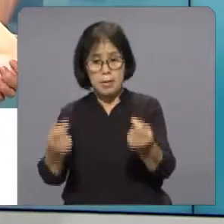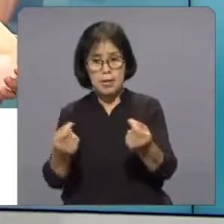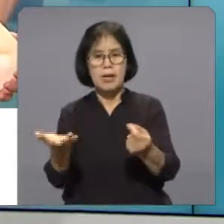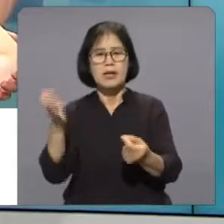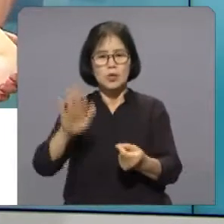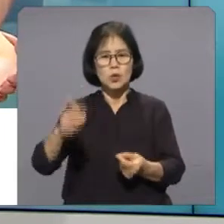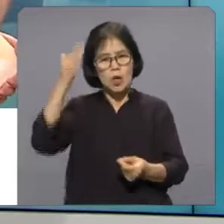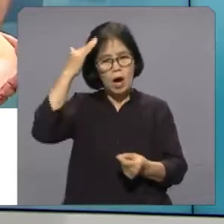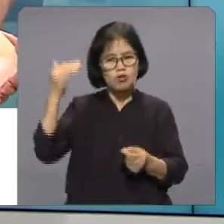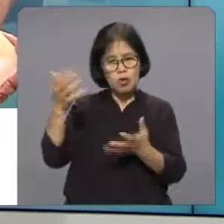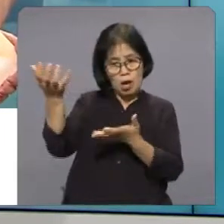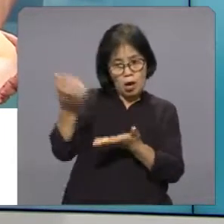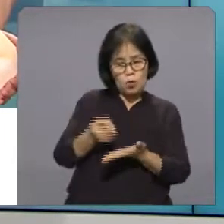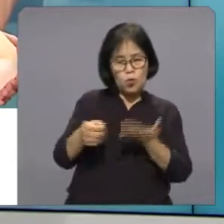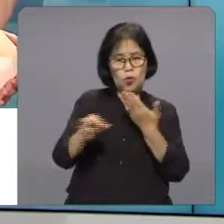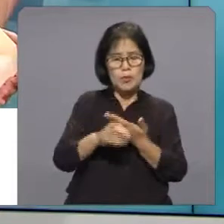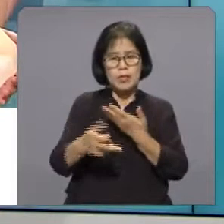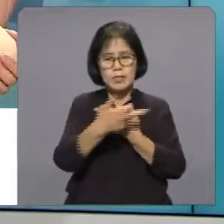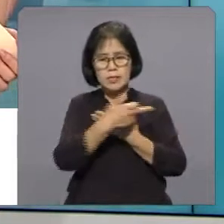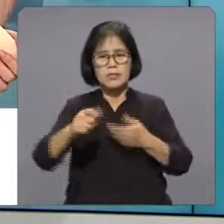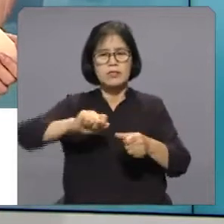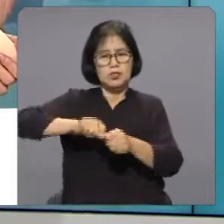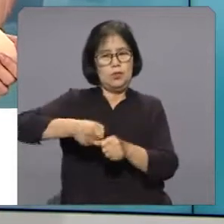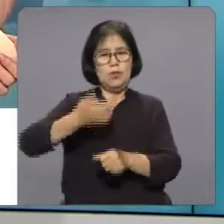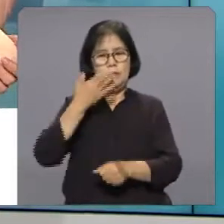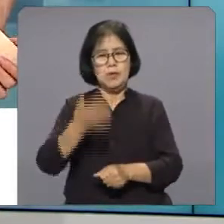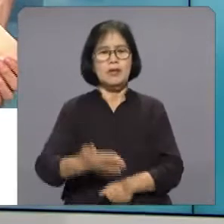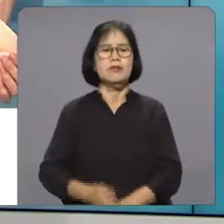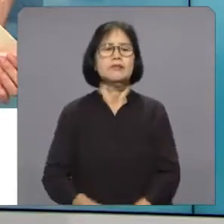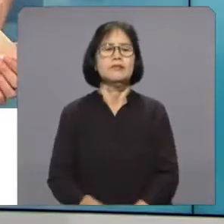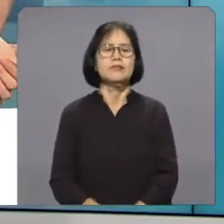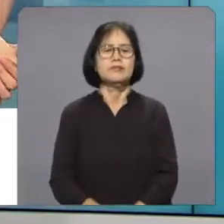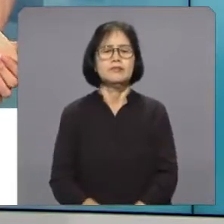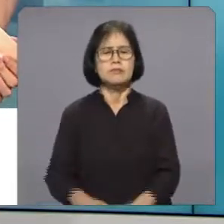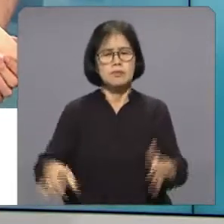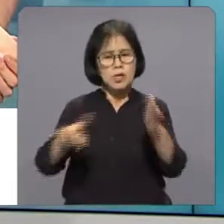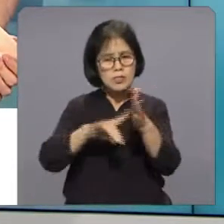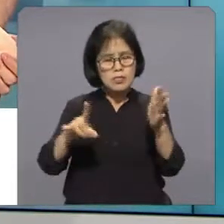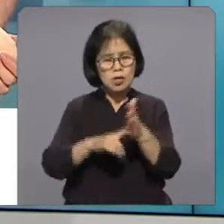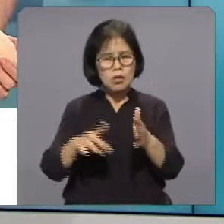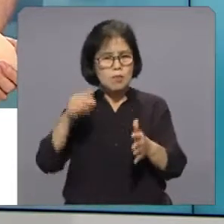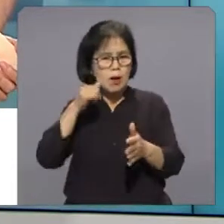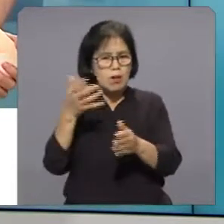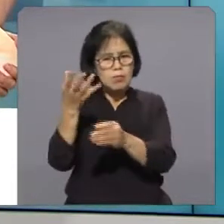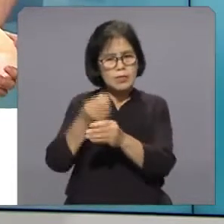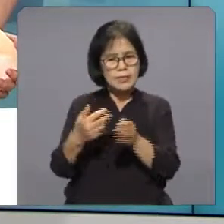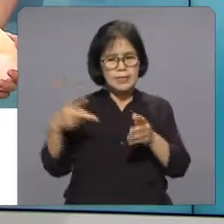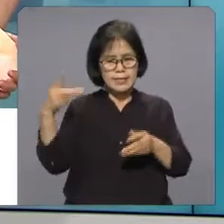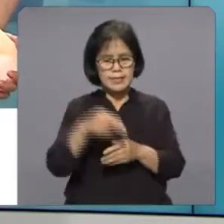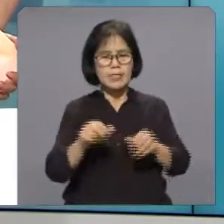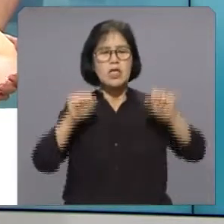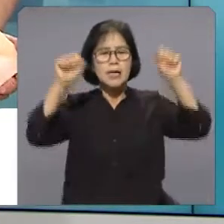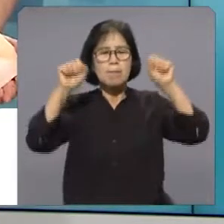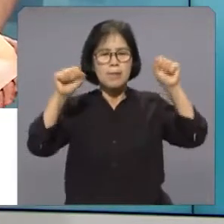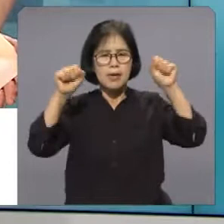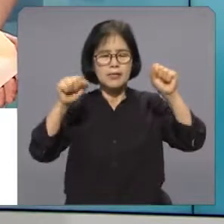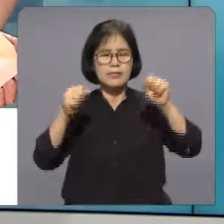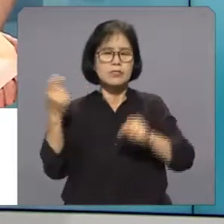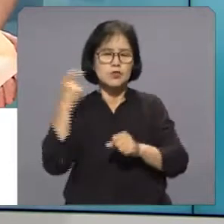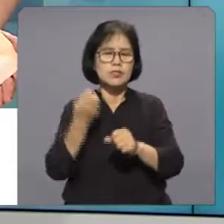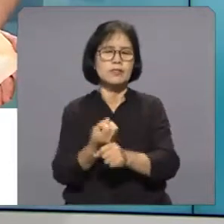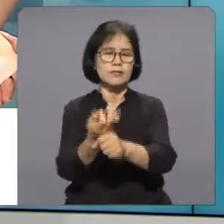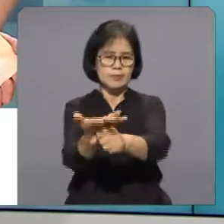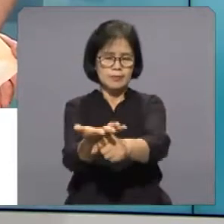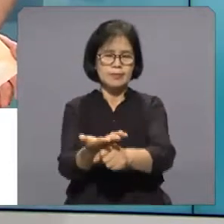마약류라도 국내로 가져오면 큰 처벌을 받을 수 있습니다. 관세청이 마약류 반입 근절 캠페인에 나섰다는 소식,